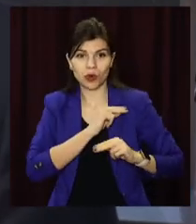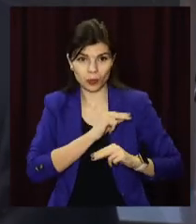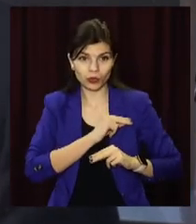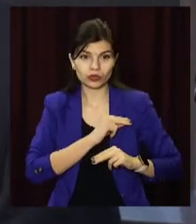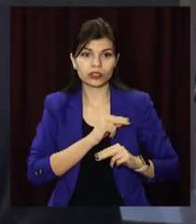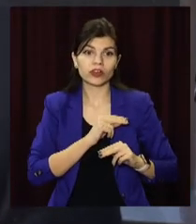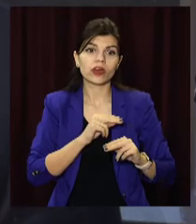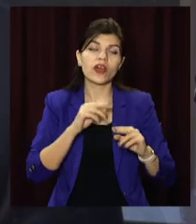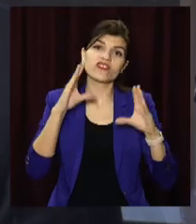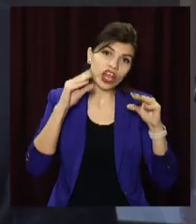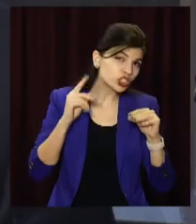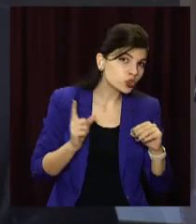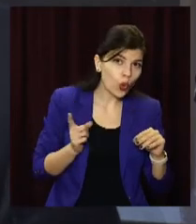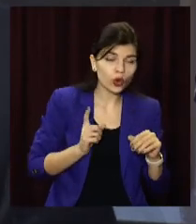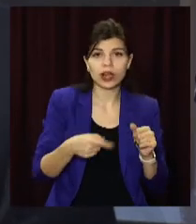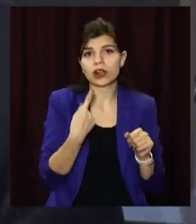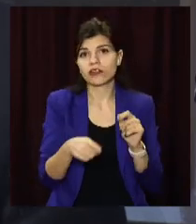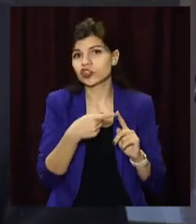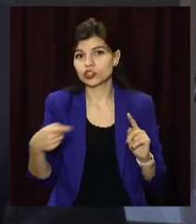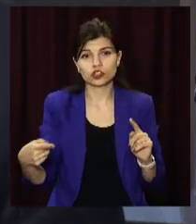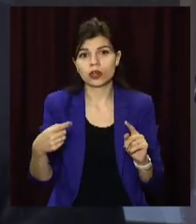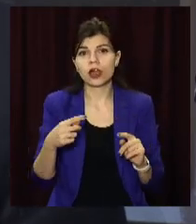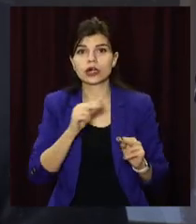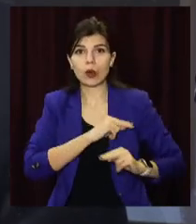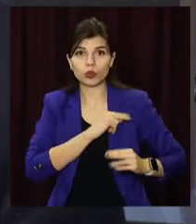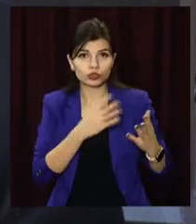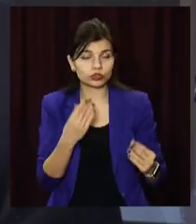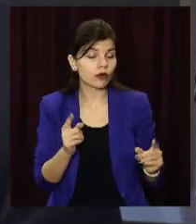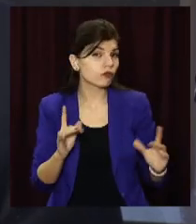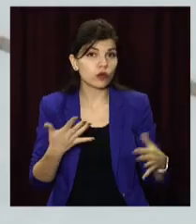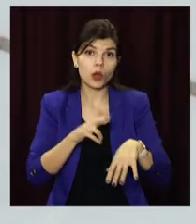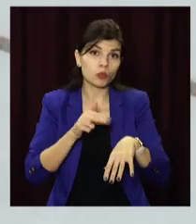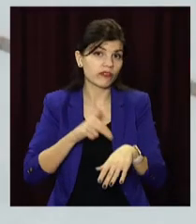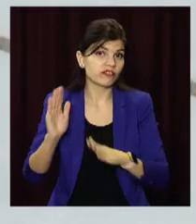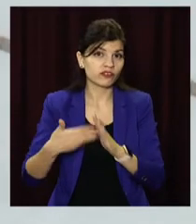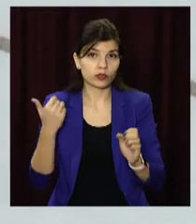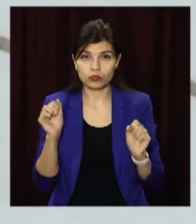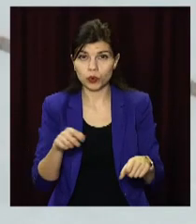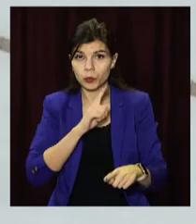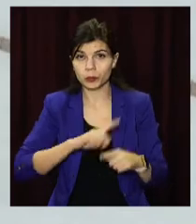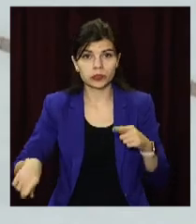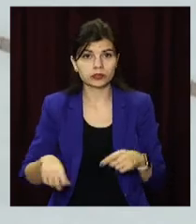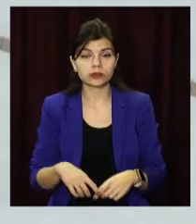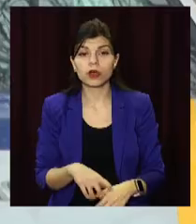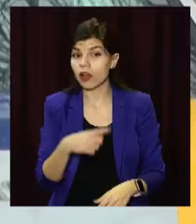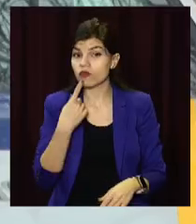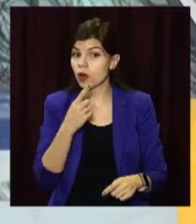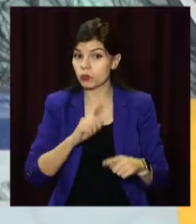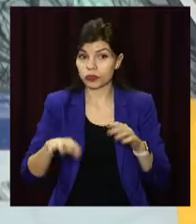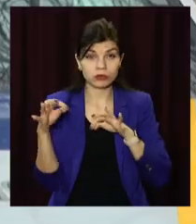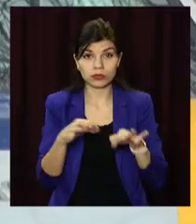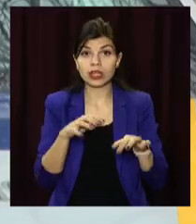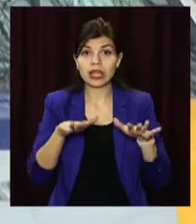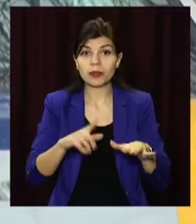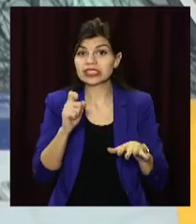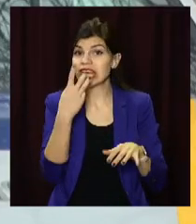который вечером сторож находится, либо в течение рабочего дня мог вызвать поліцію. Наразі швидко викликати поліцію, яка прибуде на